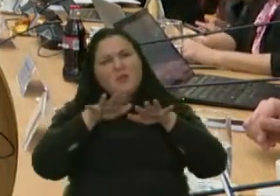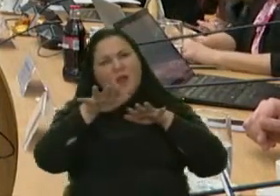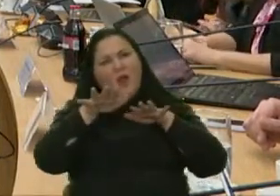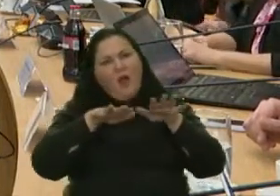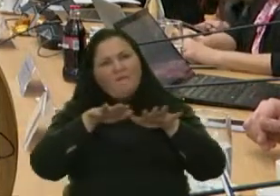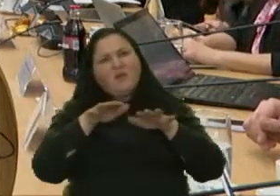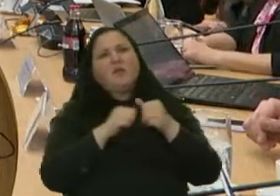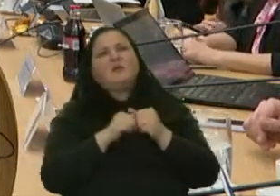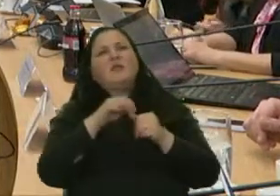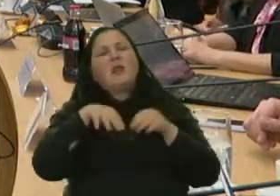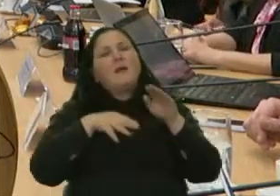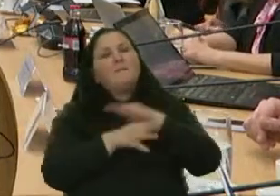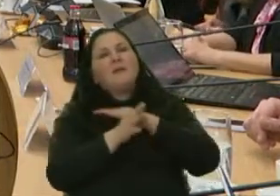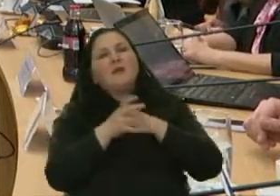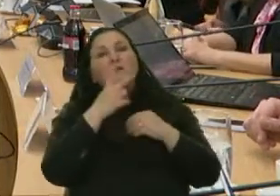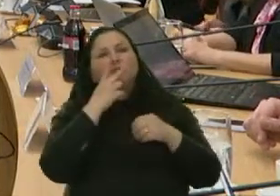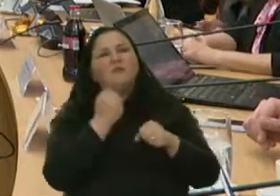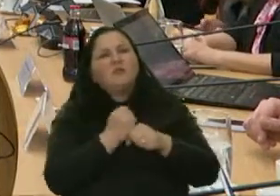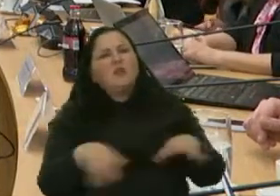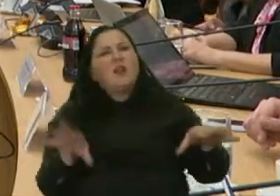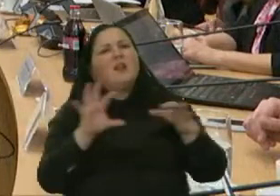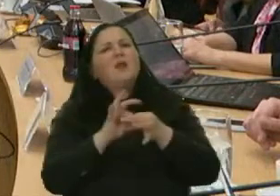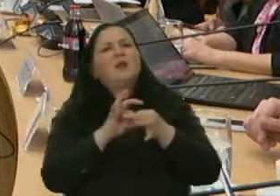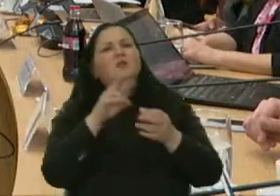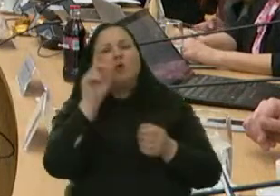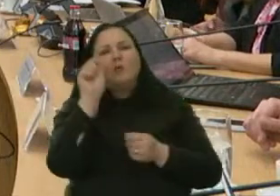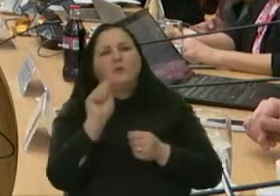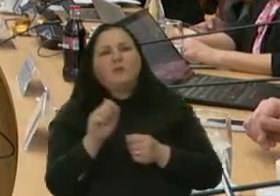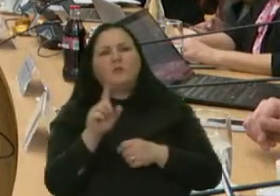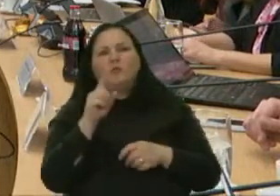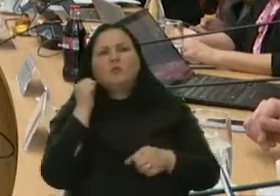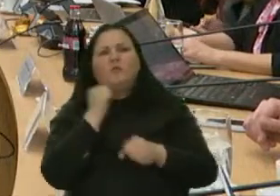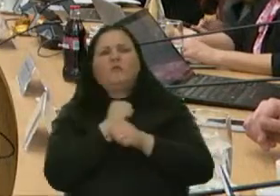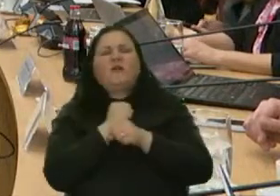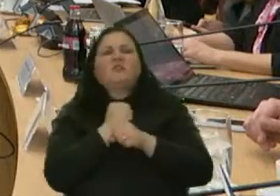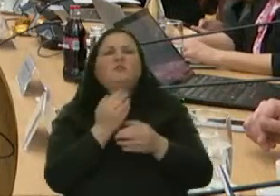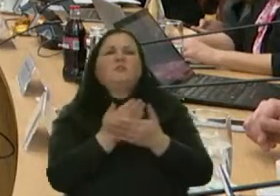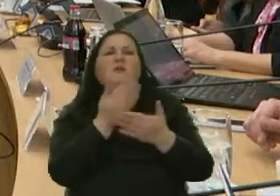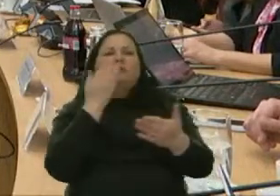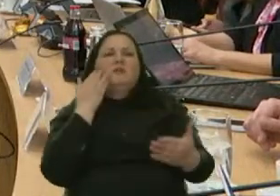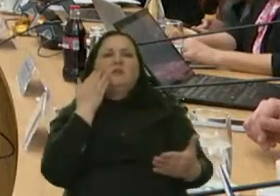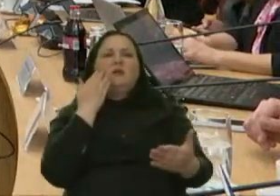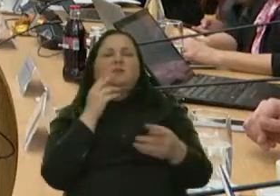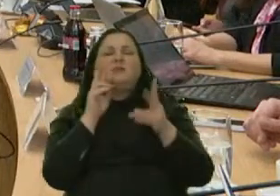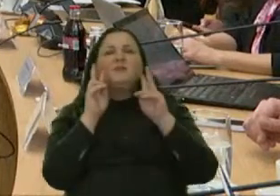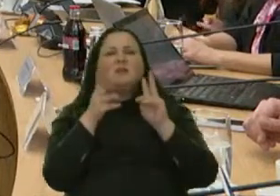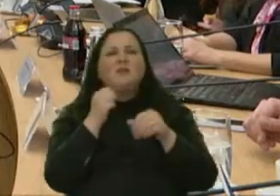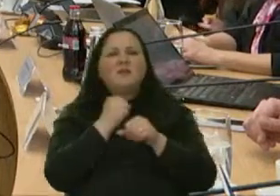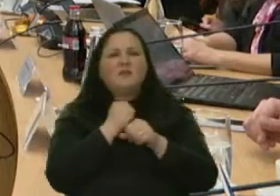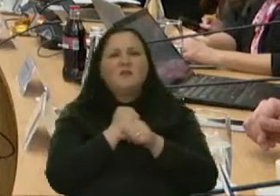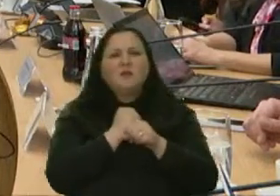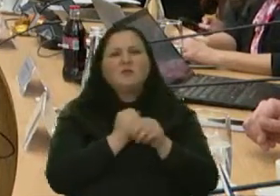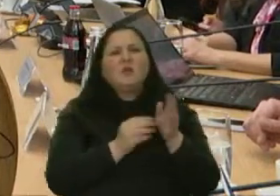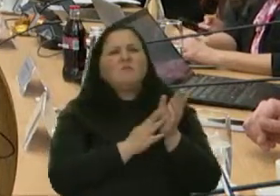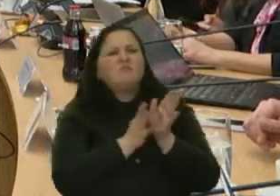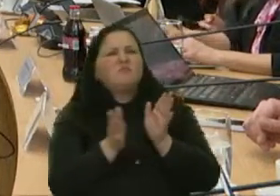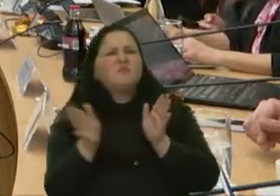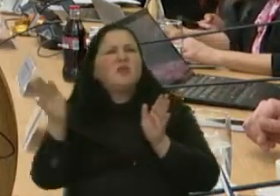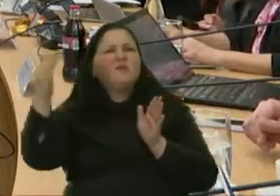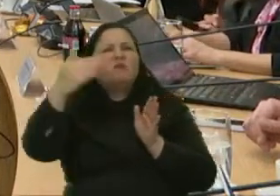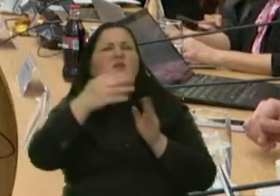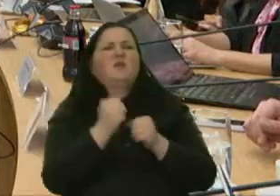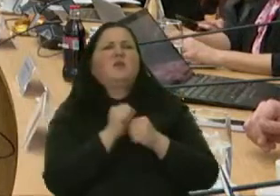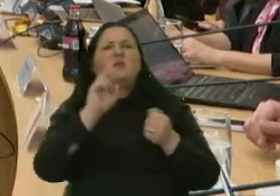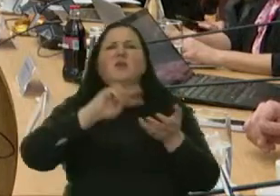să sincronizăm cele două proiecte nu vom face înainte de a apărea studiul de trafic de la pentru că trebuie făcute niște devieri trebuie făcute niște